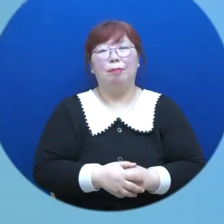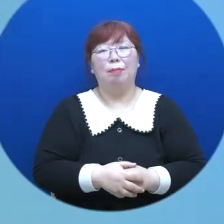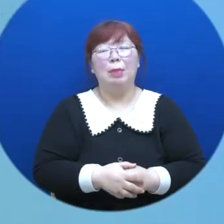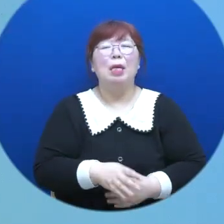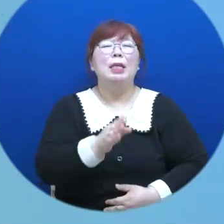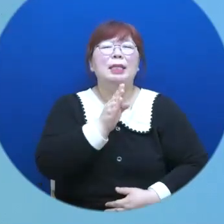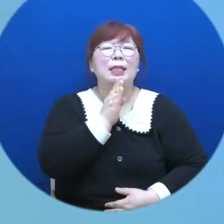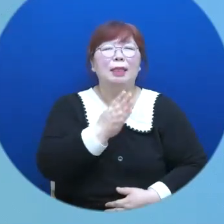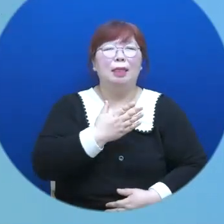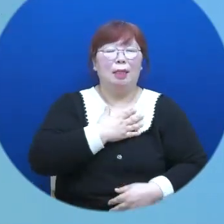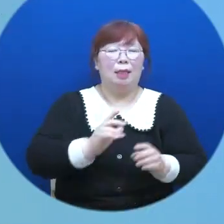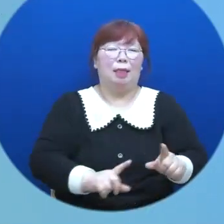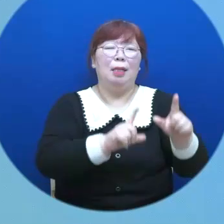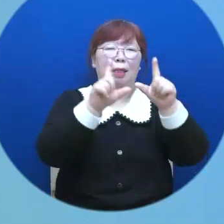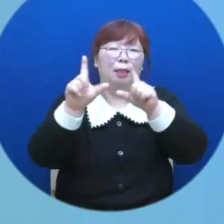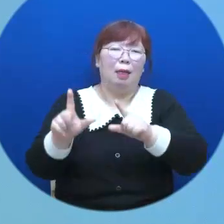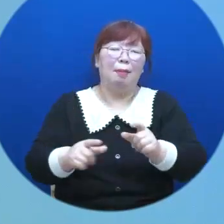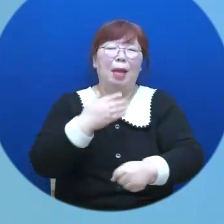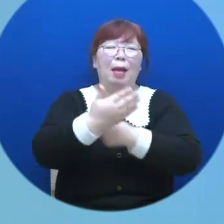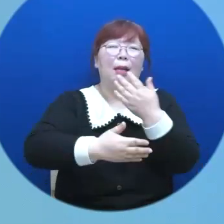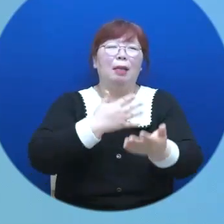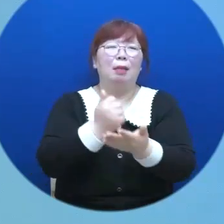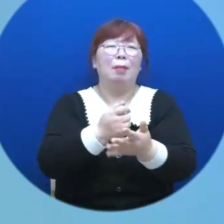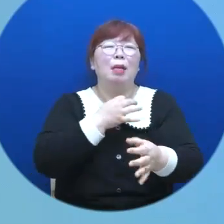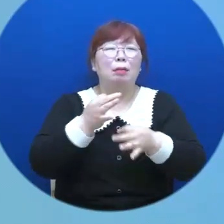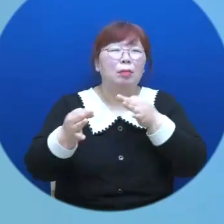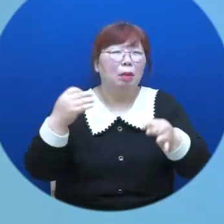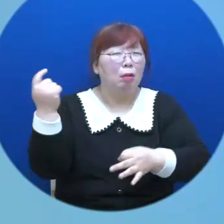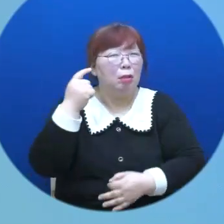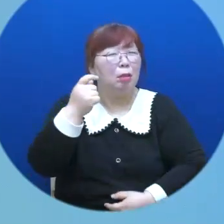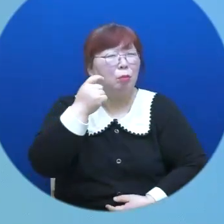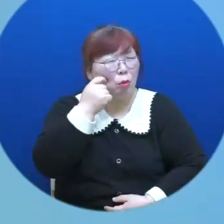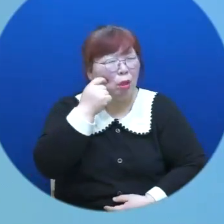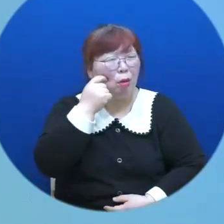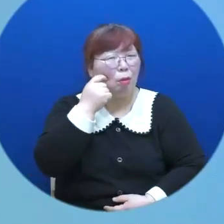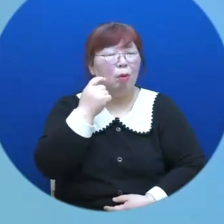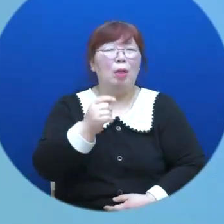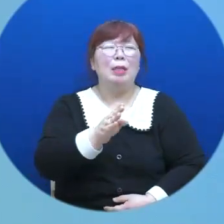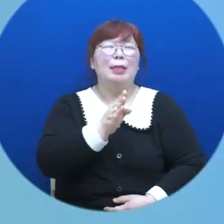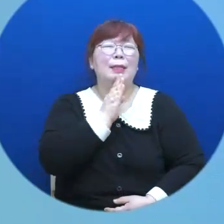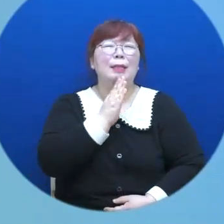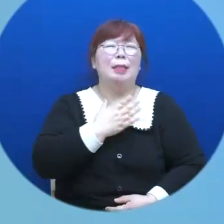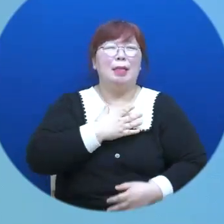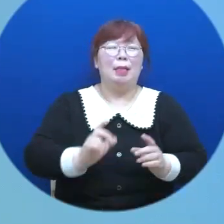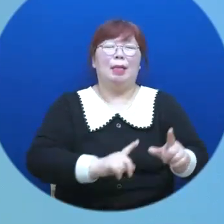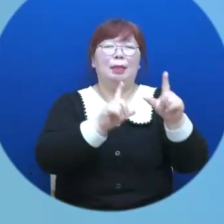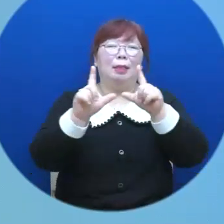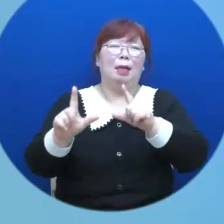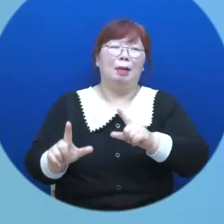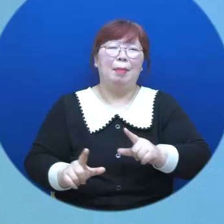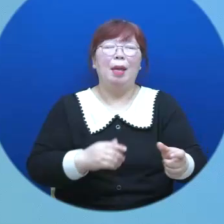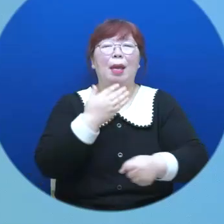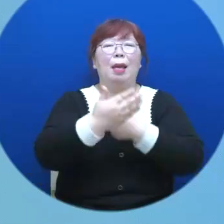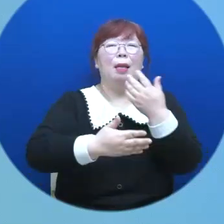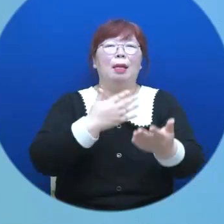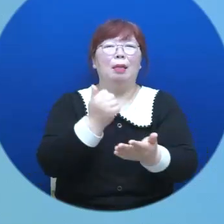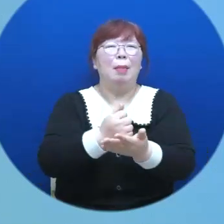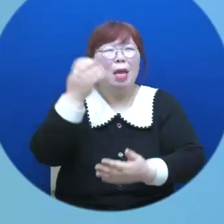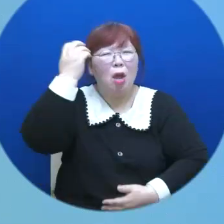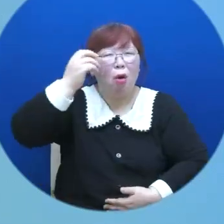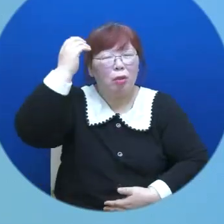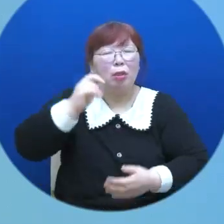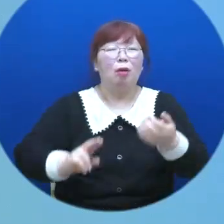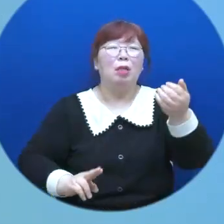실제 내 삶에 하나님의 음성을 듣지 못하고 실제 내 삶에 어떤 하나님의 영적 기적을